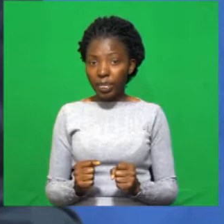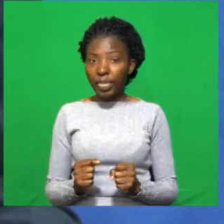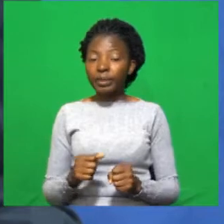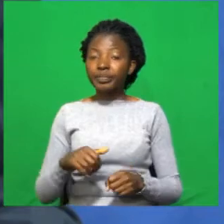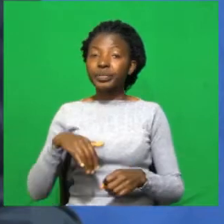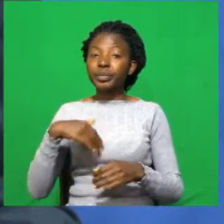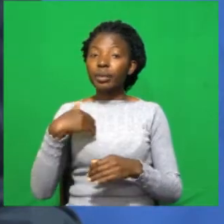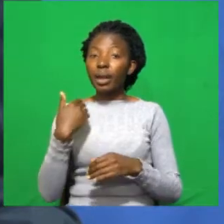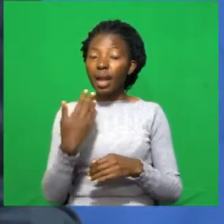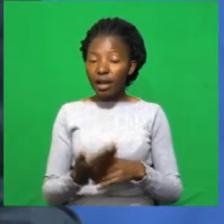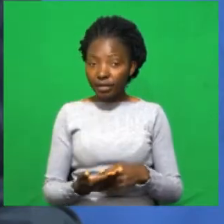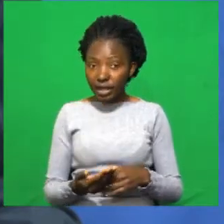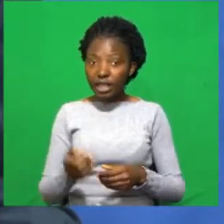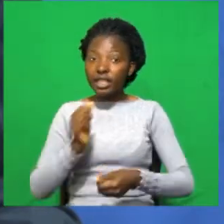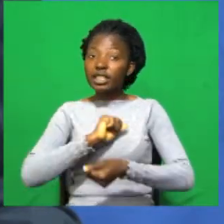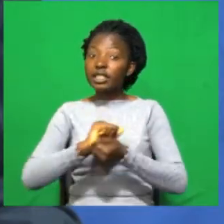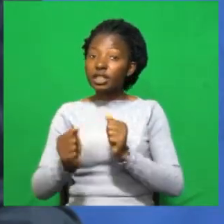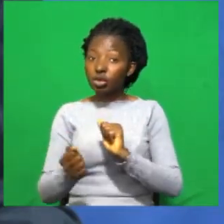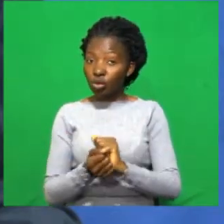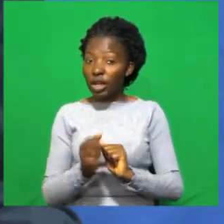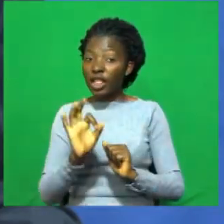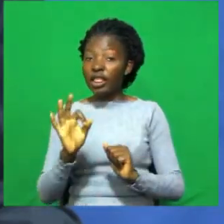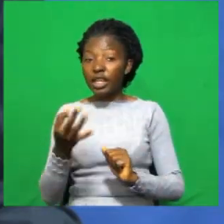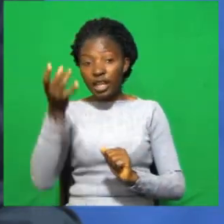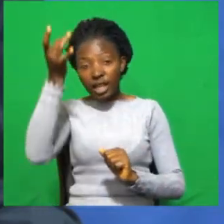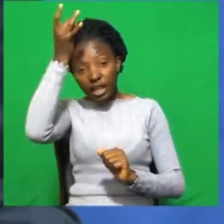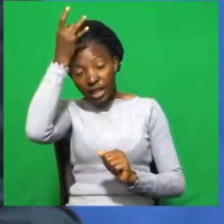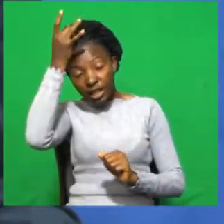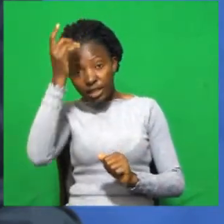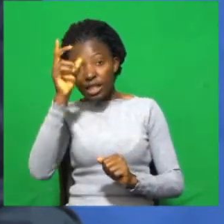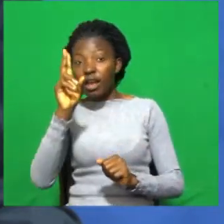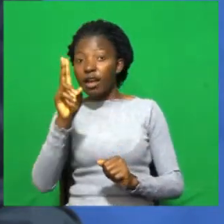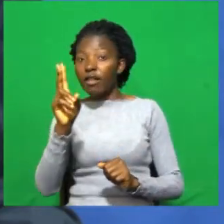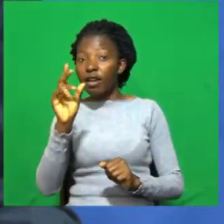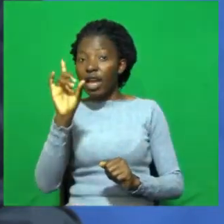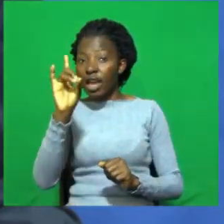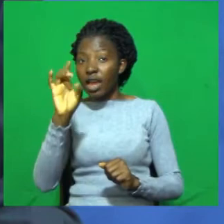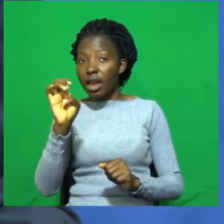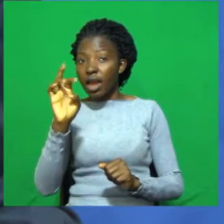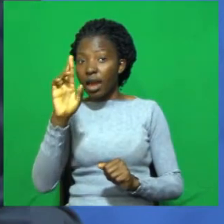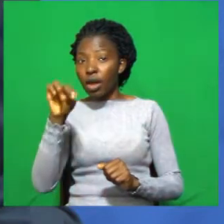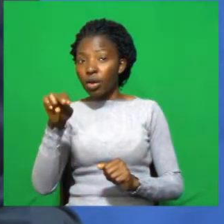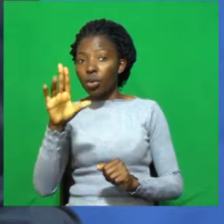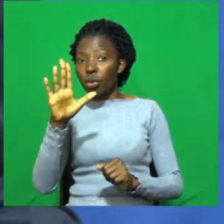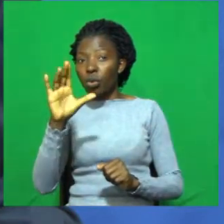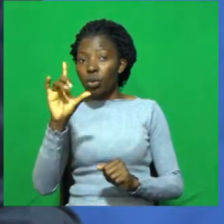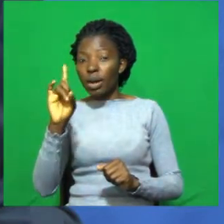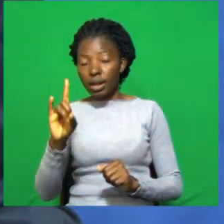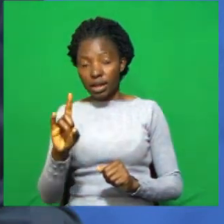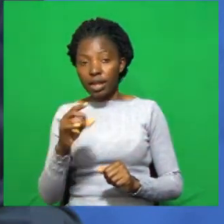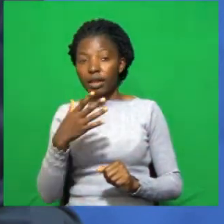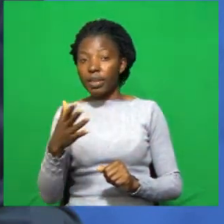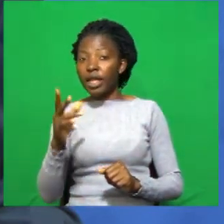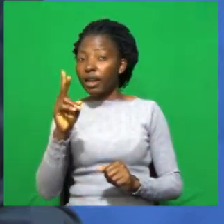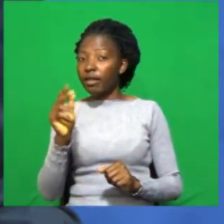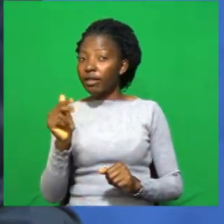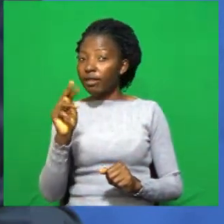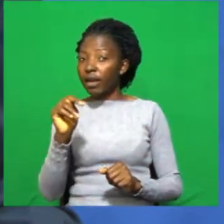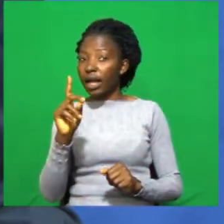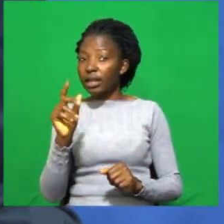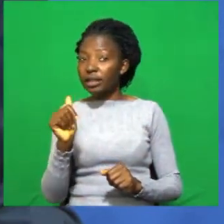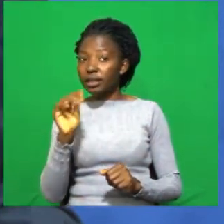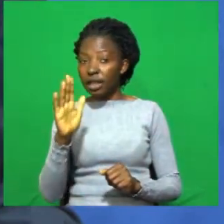mushure mekunge yaparadza madzimambo matatu aiti maheruli makambotaura maheru